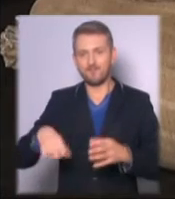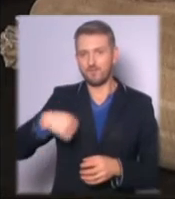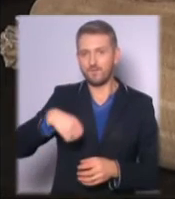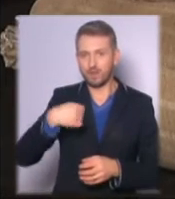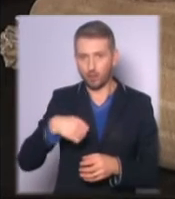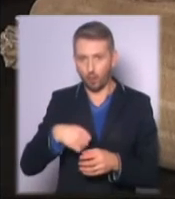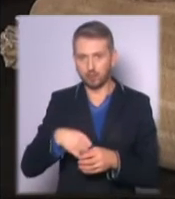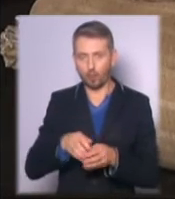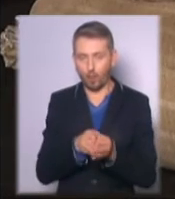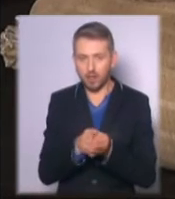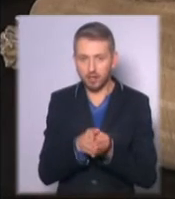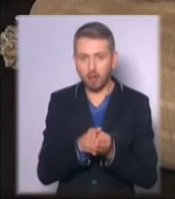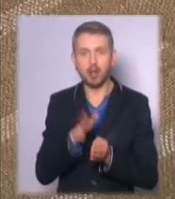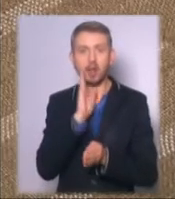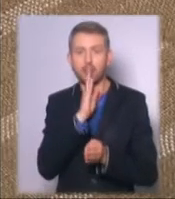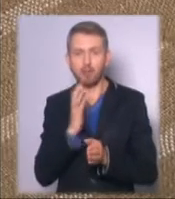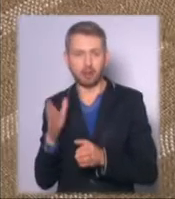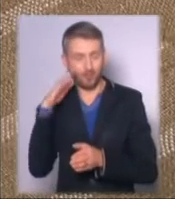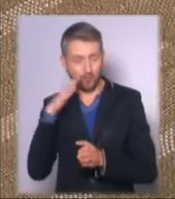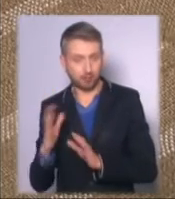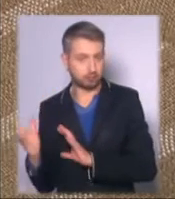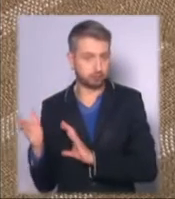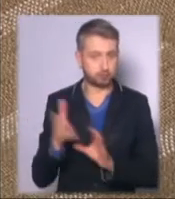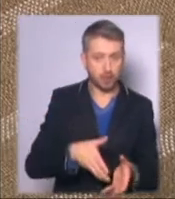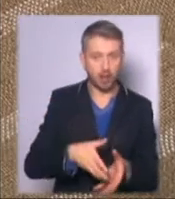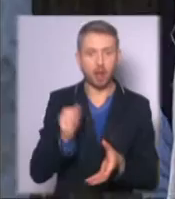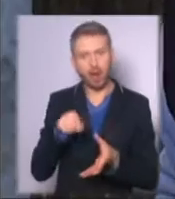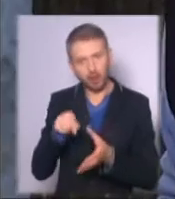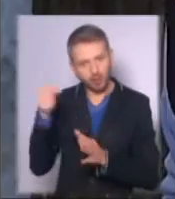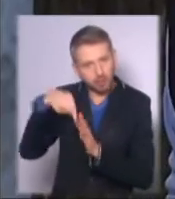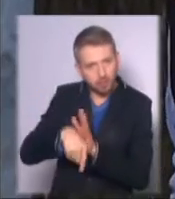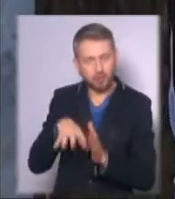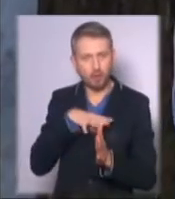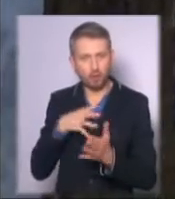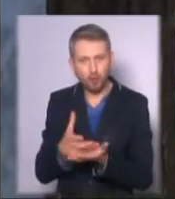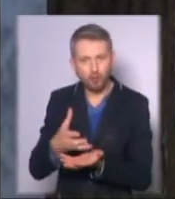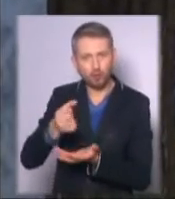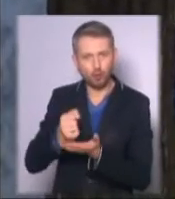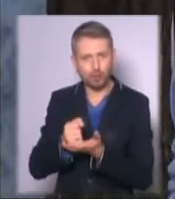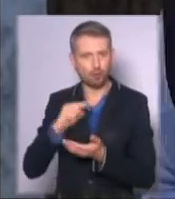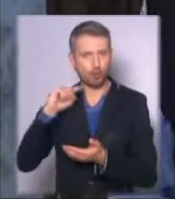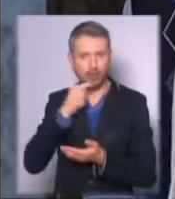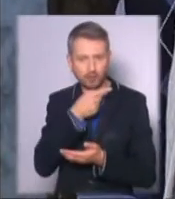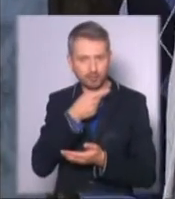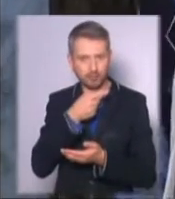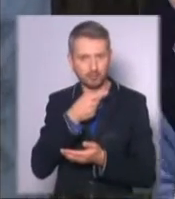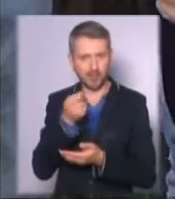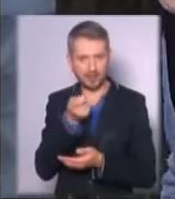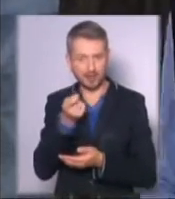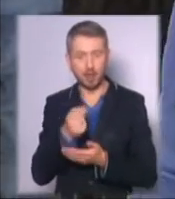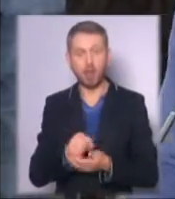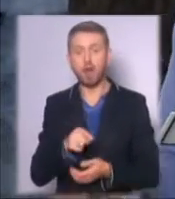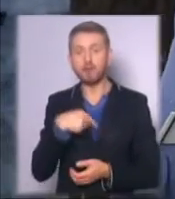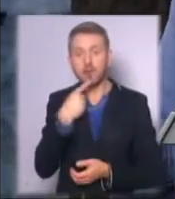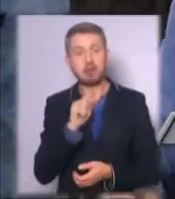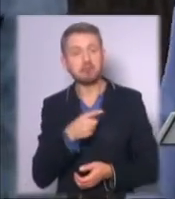дні заховала єдину надію на виживання – клуночок кукурудзяного насіння. А він каже, що це в тебе огірки сухі. А тоді